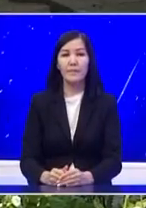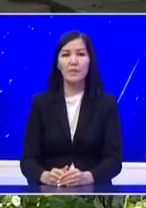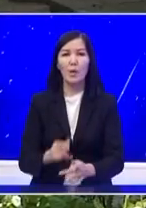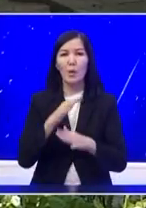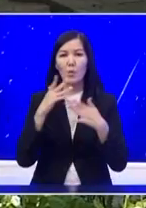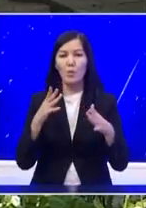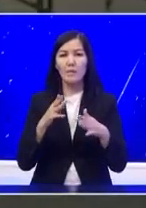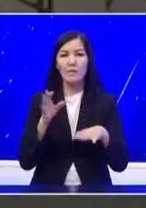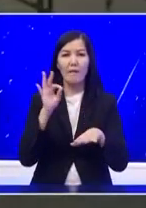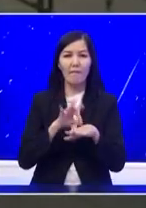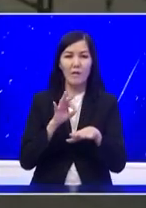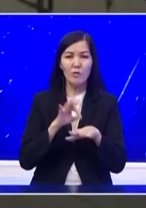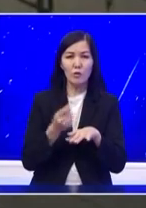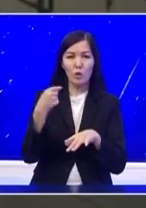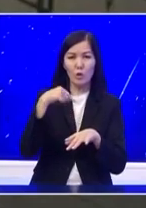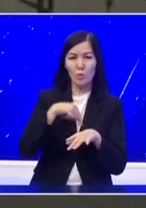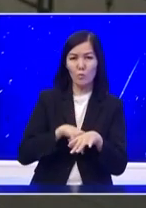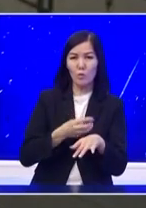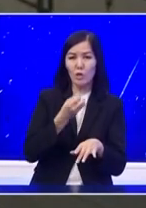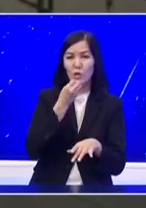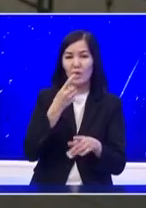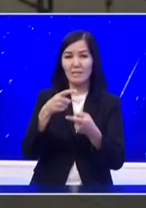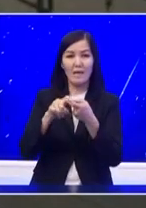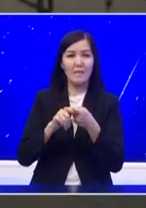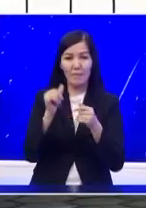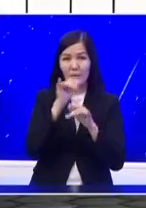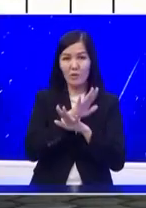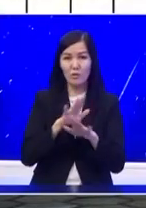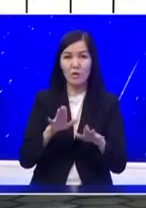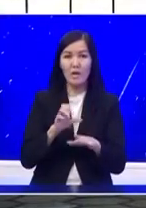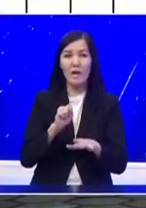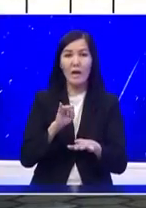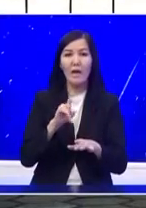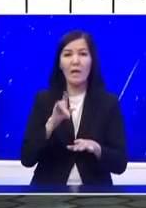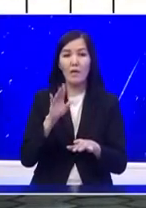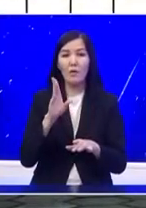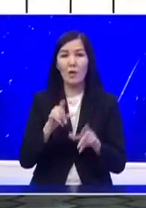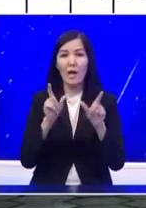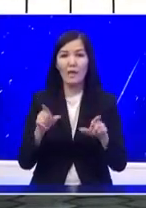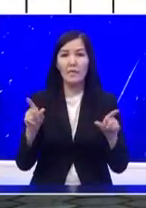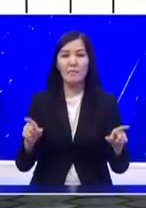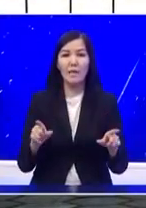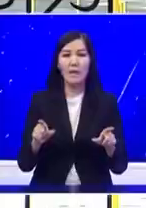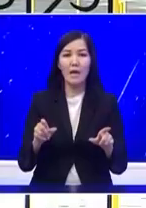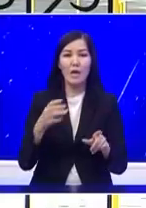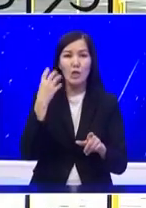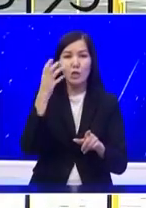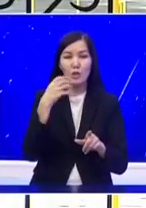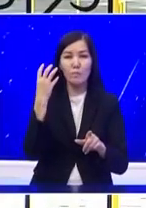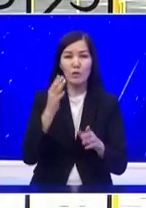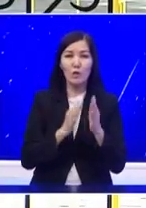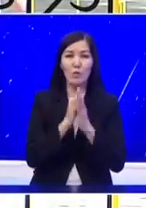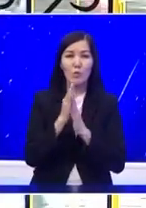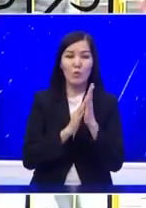Көбіне тәж вирусының иммундық жүйесі жақсы адамдар жұқтырмайды. Сондықтан Айгүл Мұсағұлқызы адамдарға көбіне жеміс-жиде, көкөністерді